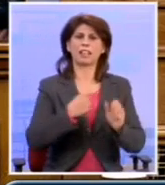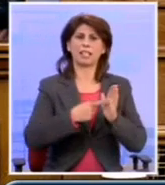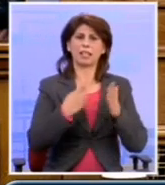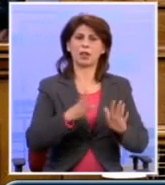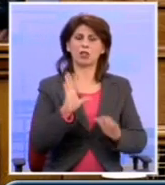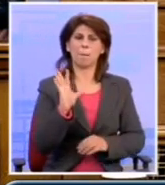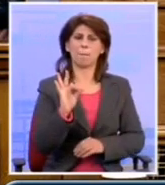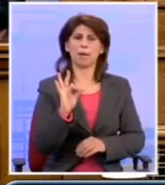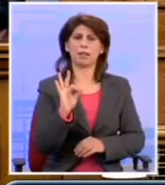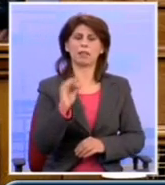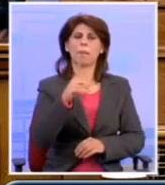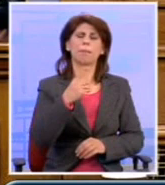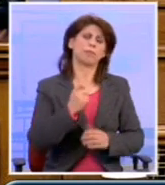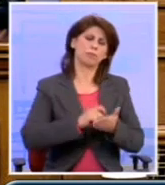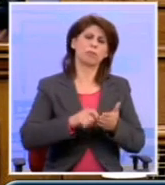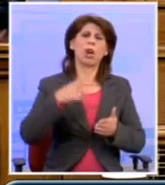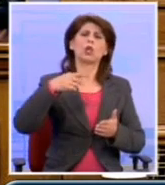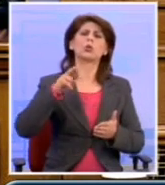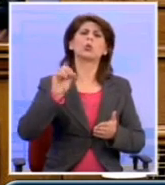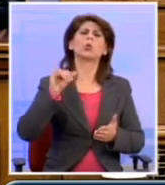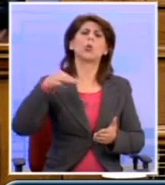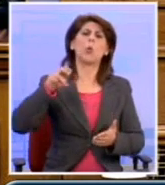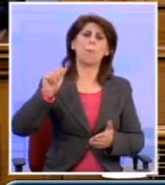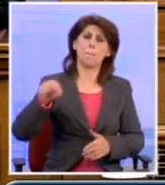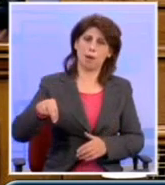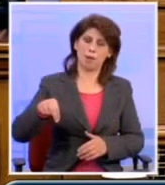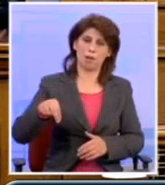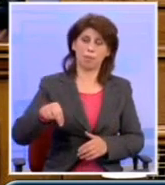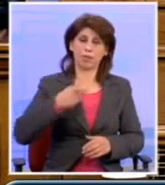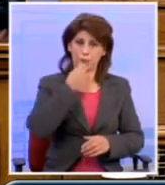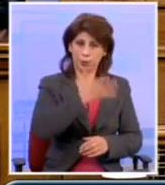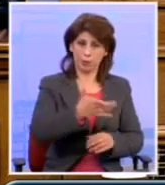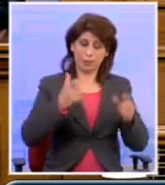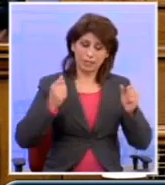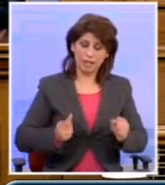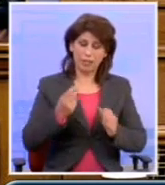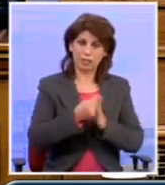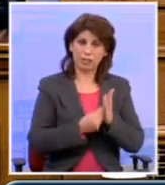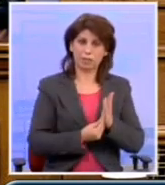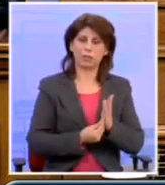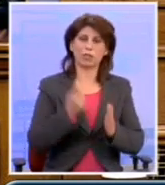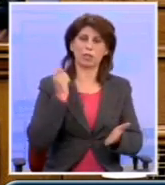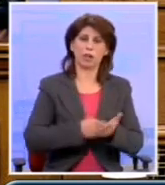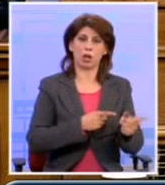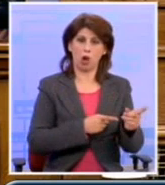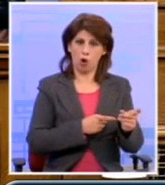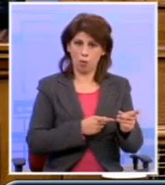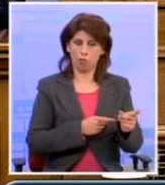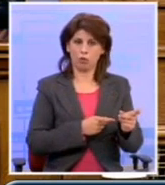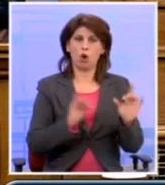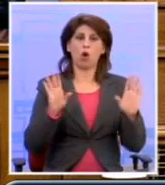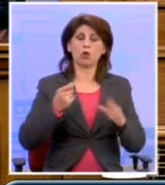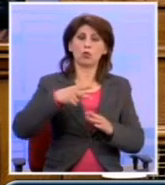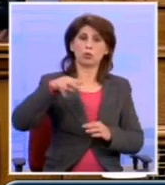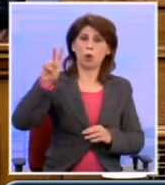με το δόγμα Τρούμαν. Οι δαπάνες σε σταθερές τιμές πάλι του 1990, οι εισαγωγές όπλων, οι οποίες χωρίς τους